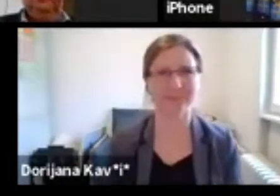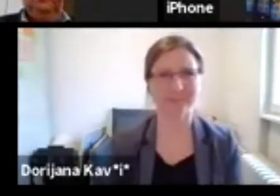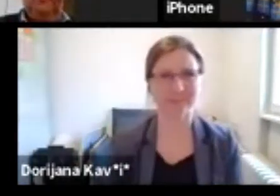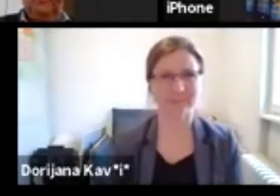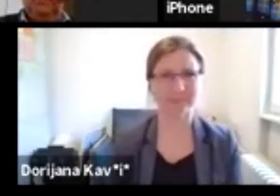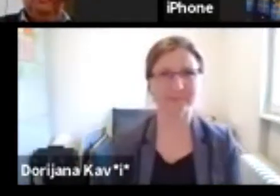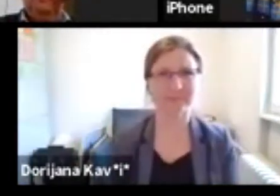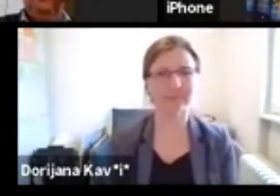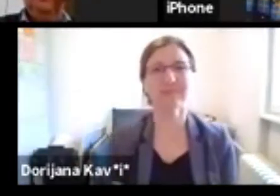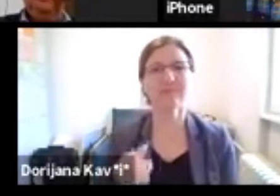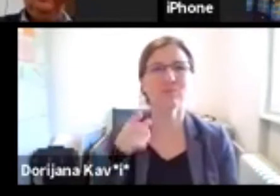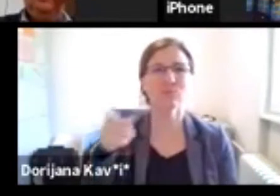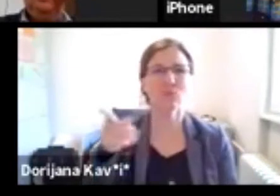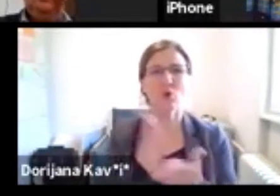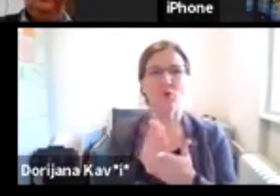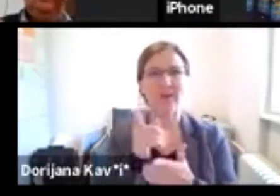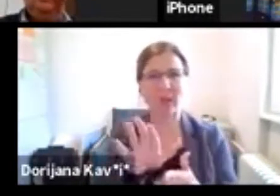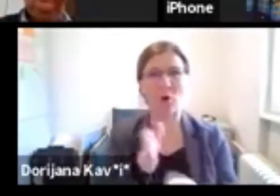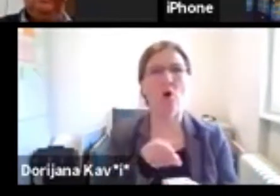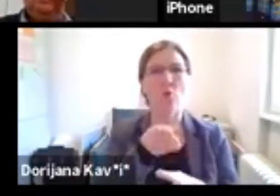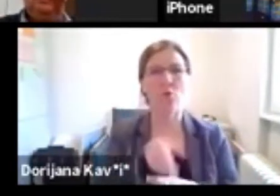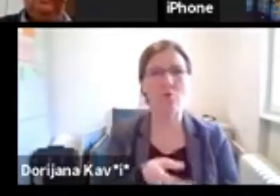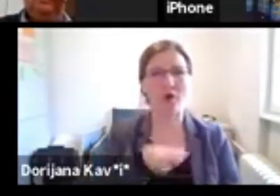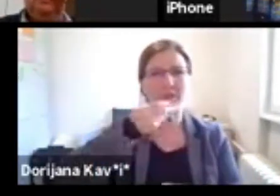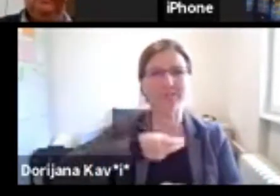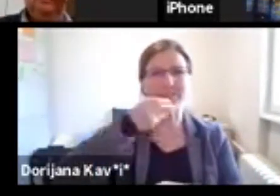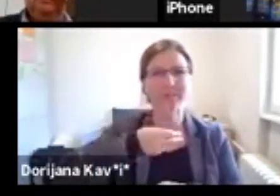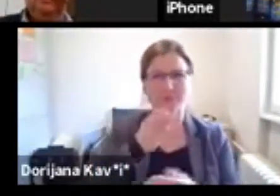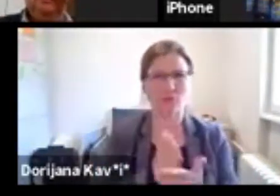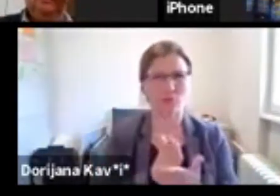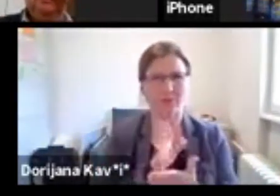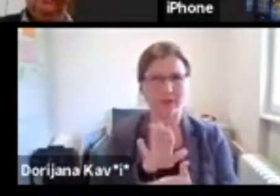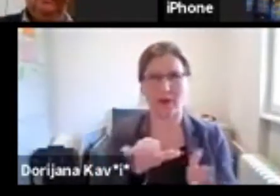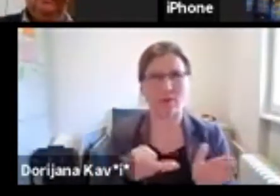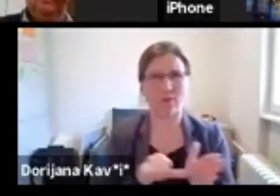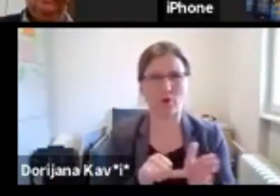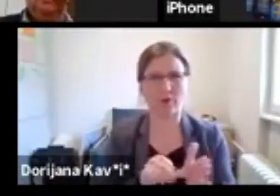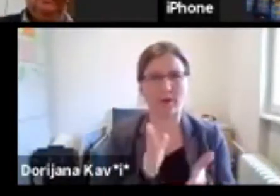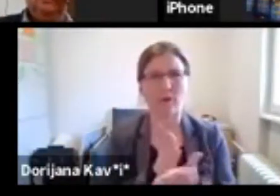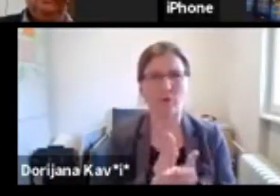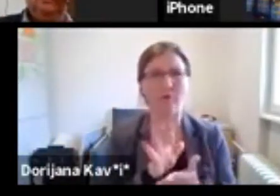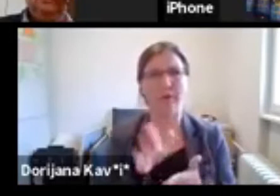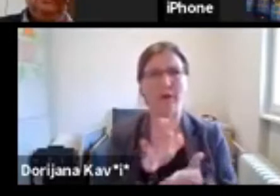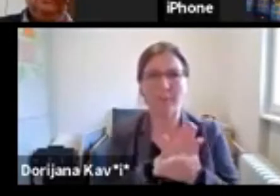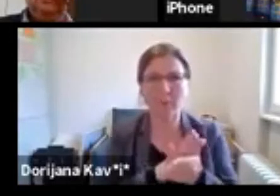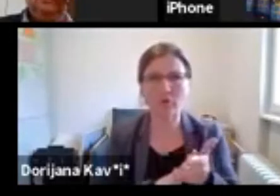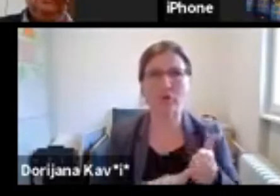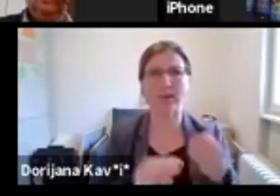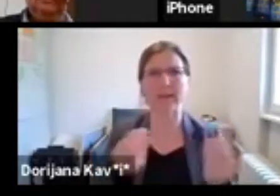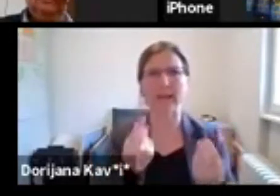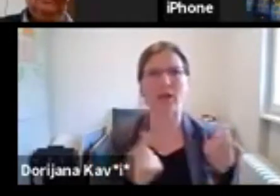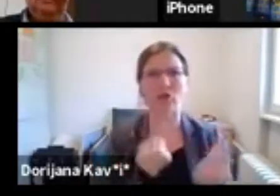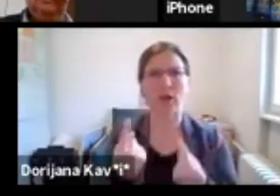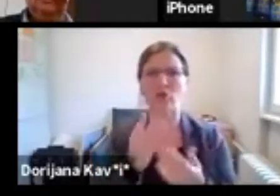se zove prigodničarski uvod, što je potpuno normalno i u svakoj situaciji kad se otvara bilo koje